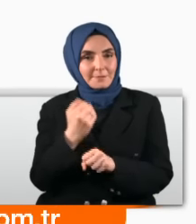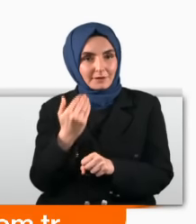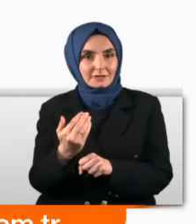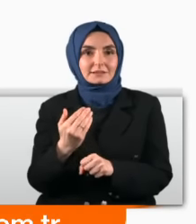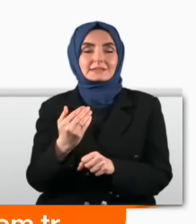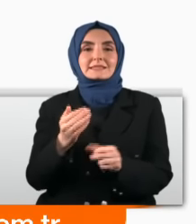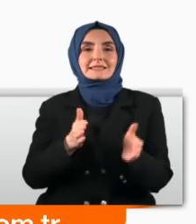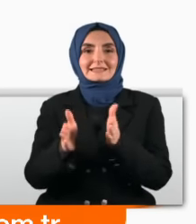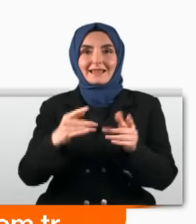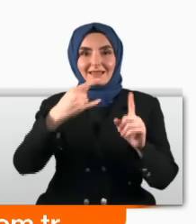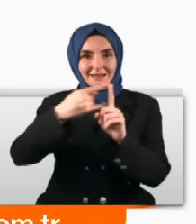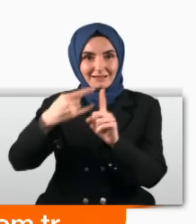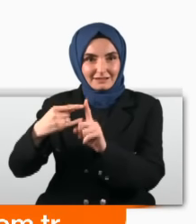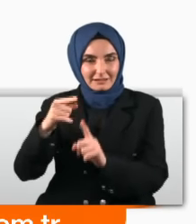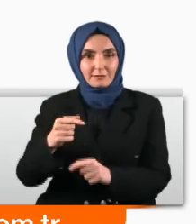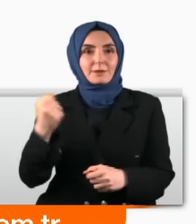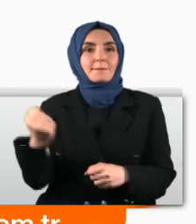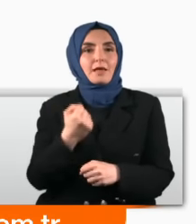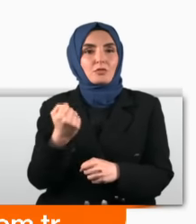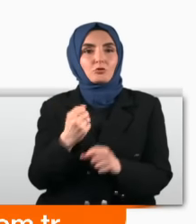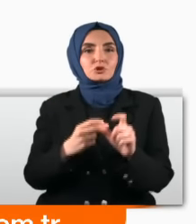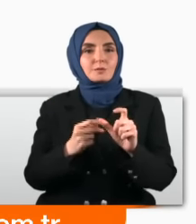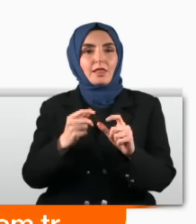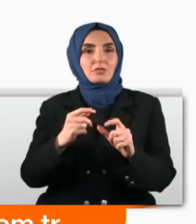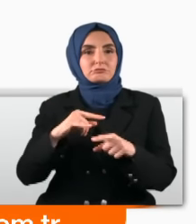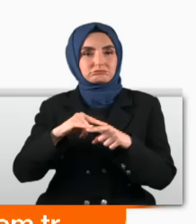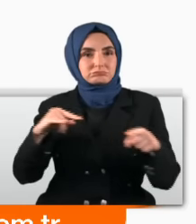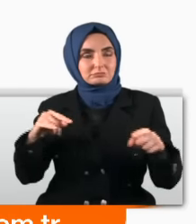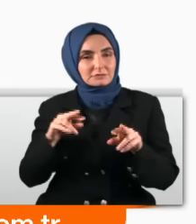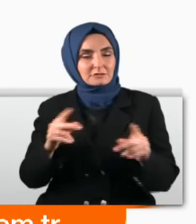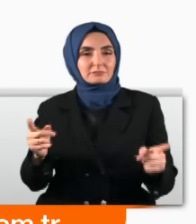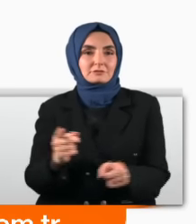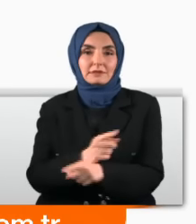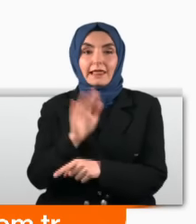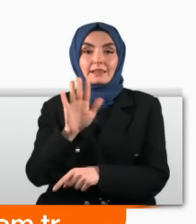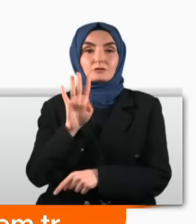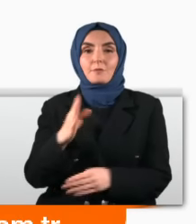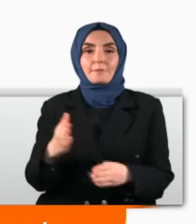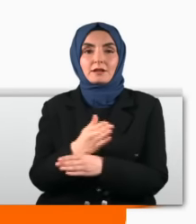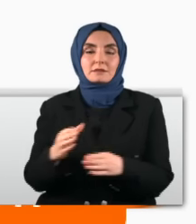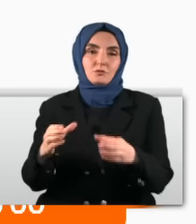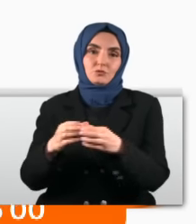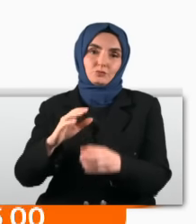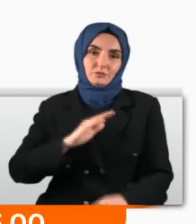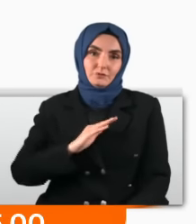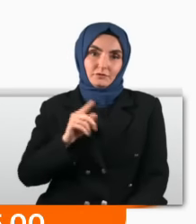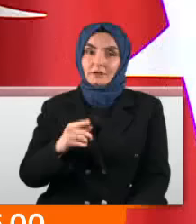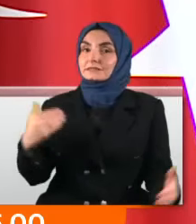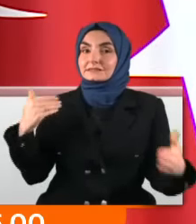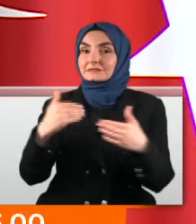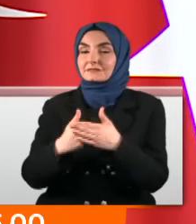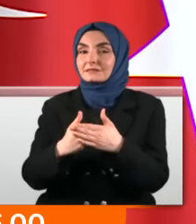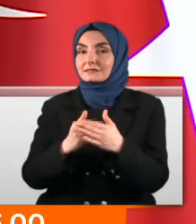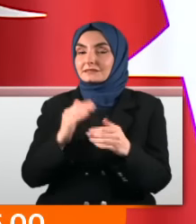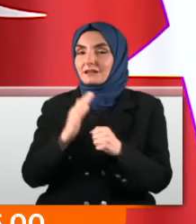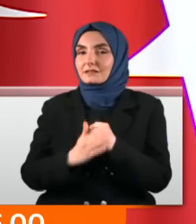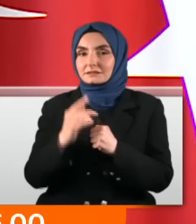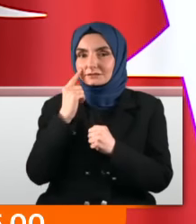çimentodan tuğlaya 54 yeni ürün grubu var. Kısıtlama İsrail katliamı durdurana dek sürecek.